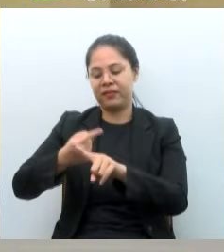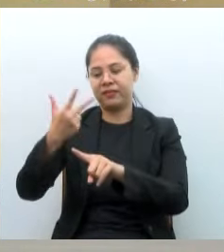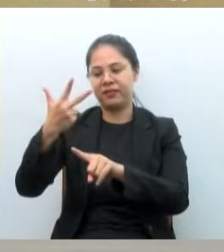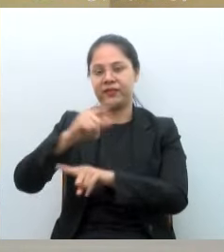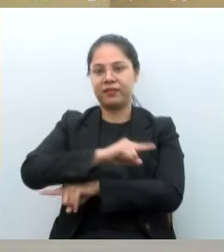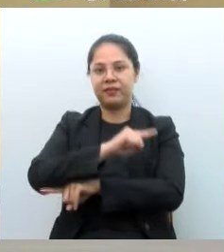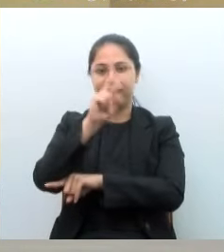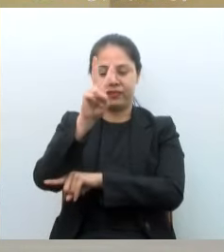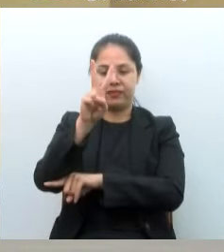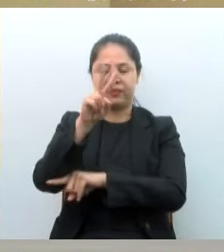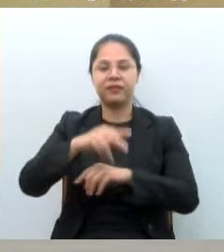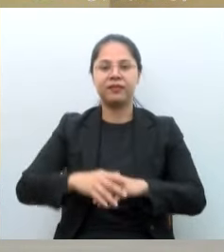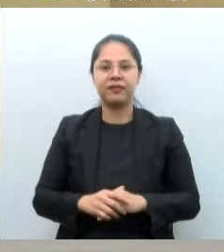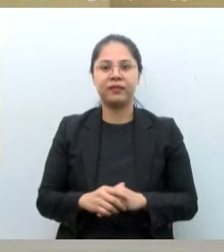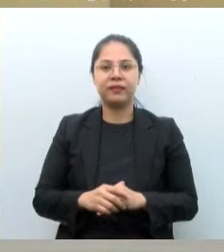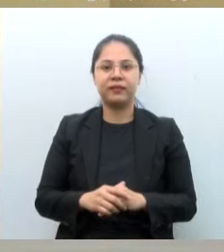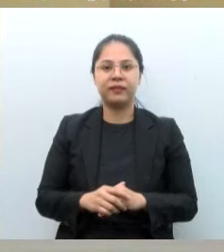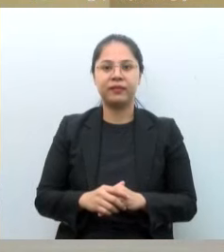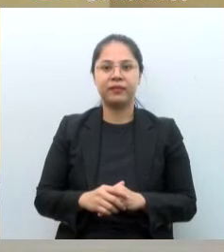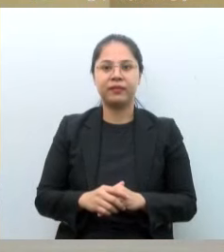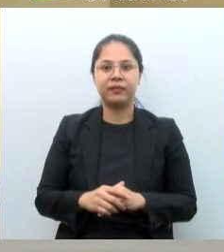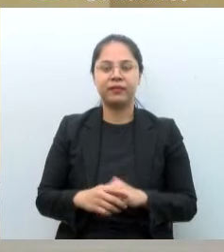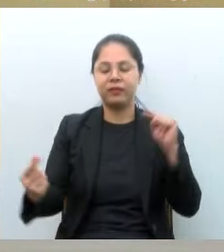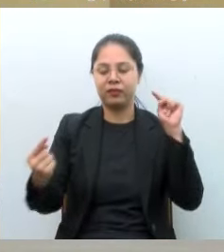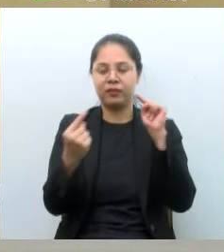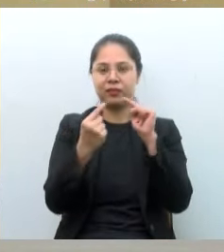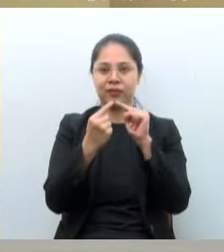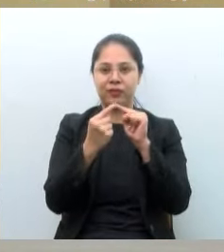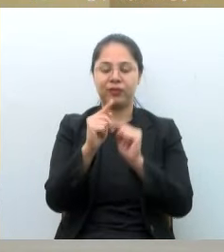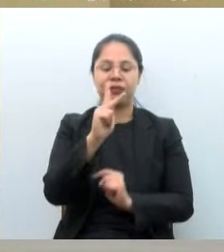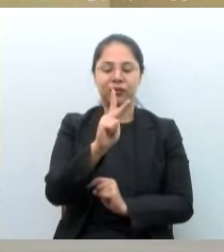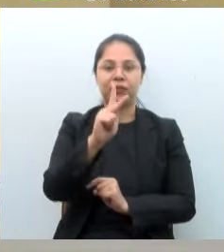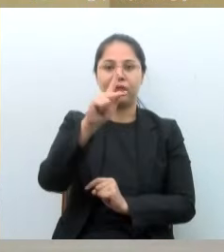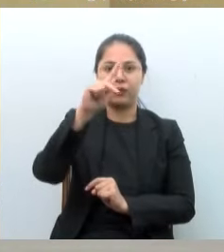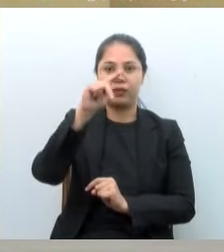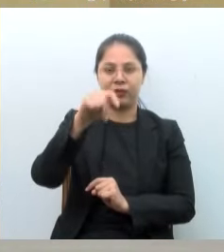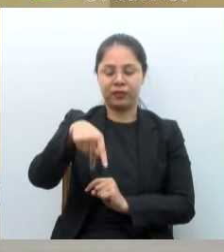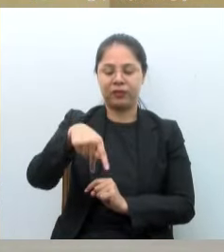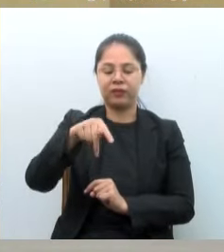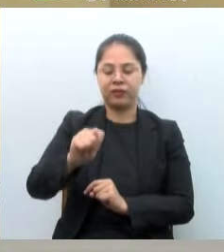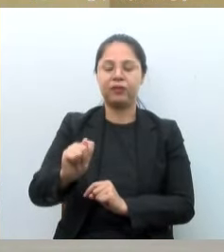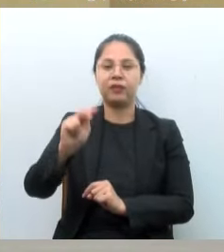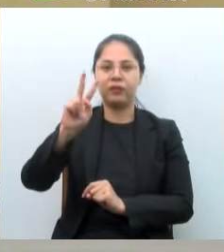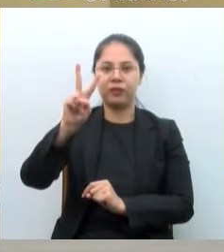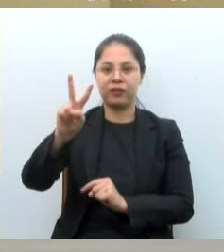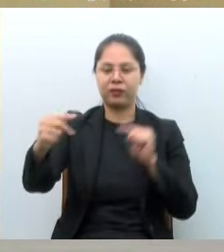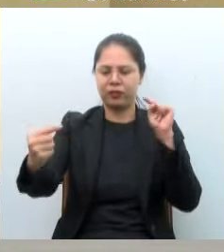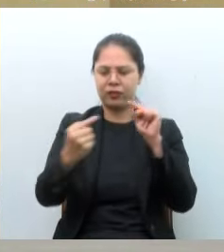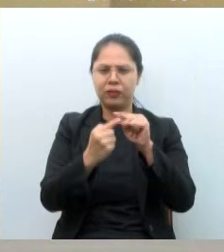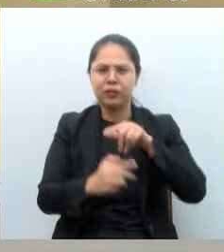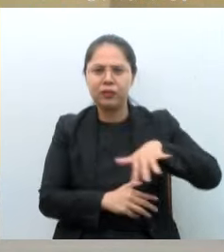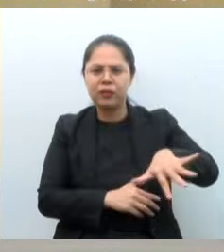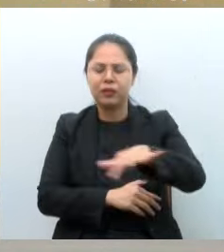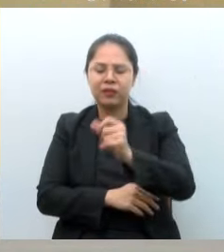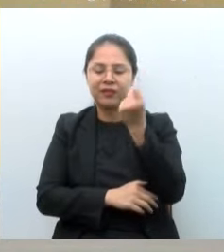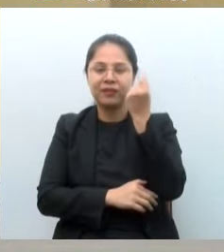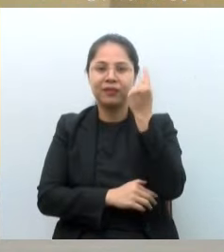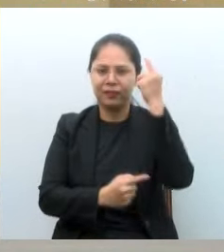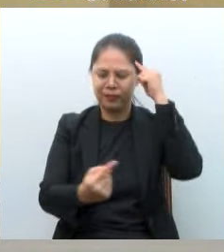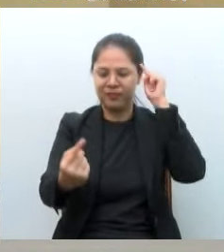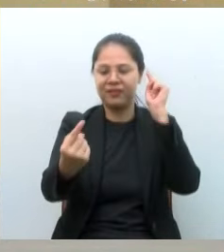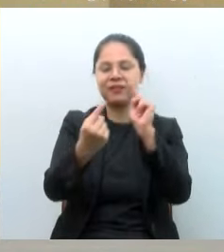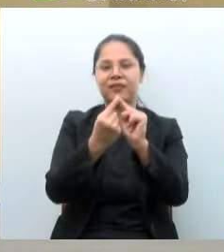2มีนาคมนะครับจริงๆแล้วก็เป็นเรื่องที่ทางกปท.เองก็ต้องเข้าใจในเรื่องของวัตถุ